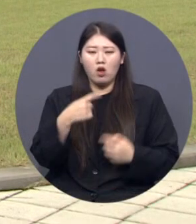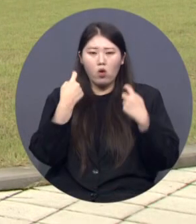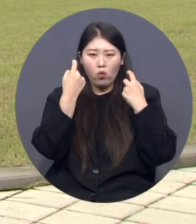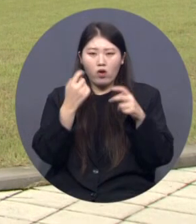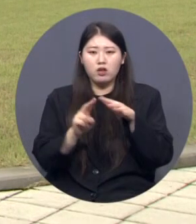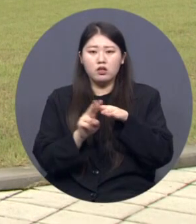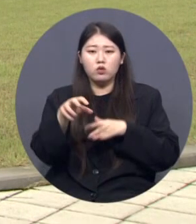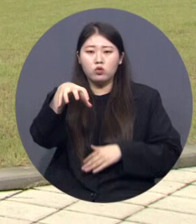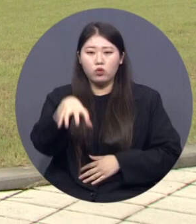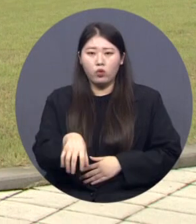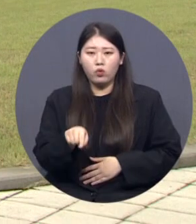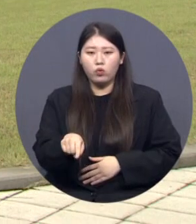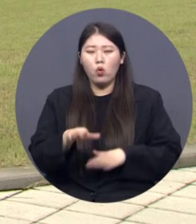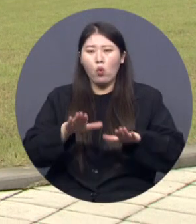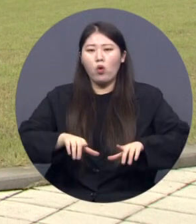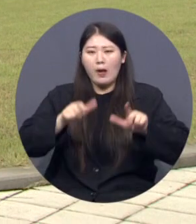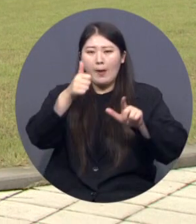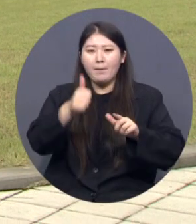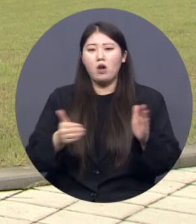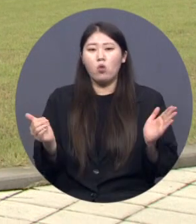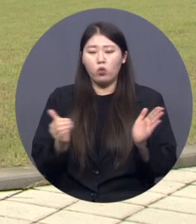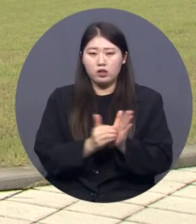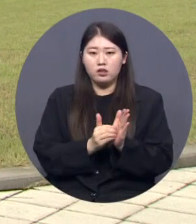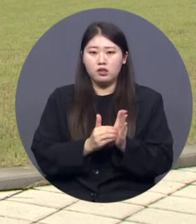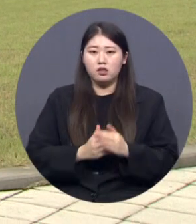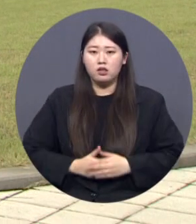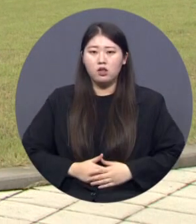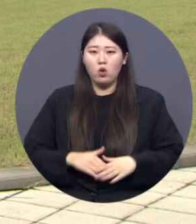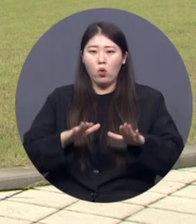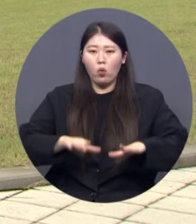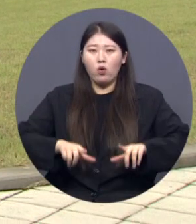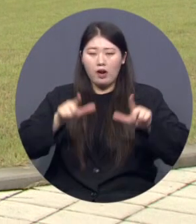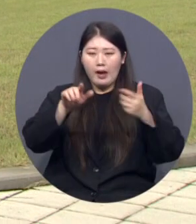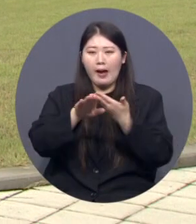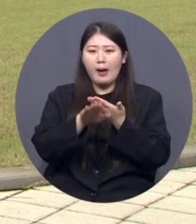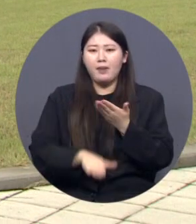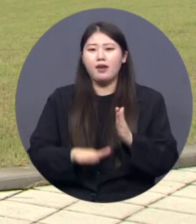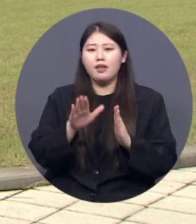잠수함 업체의 운항 기간이 올해 말로 종료되는 가운데 올 하반기